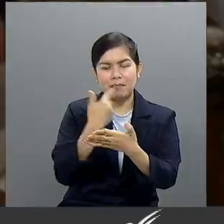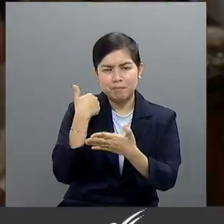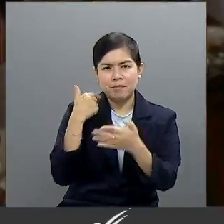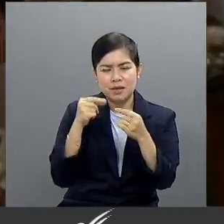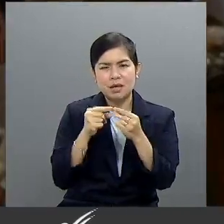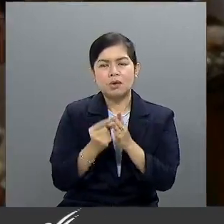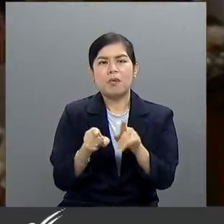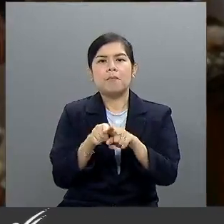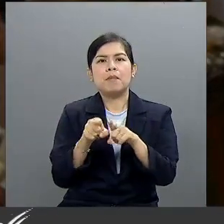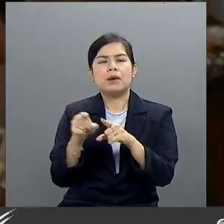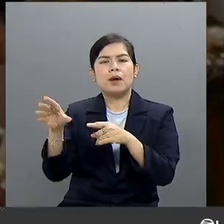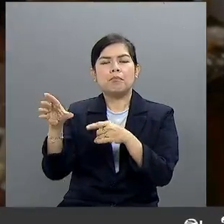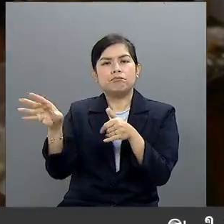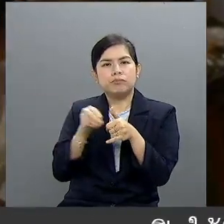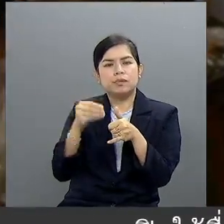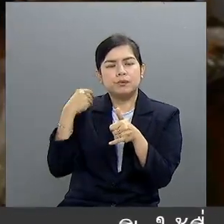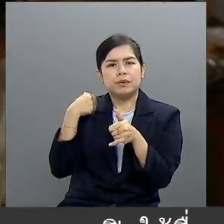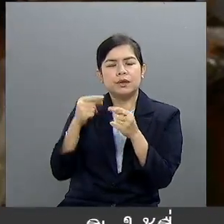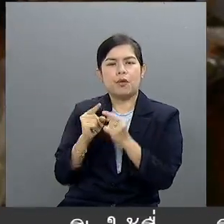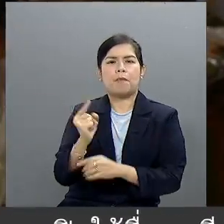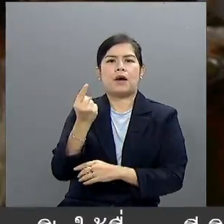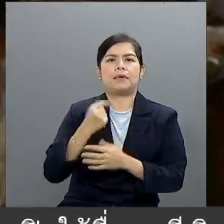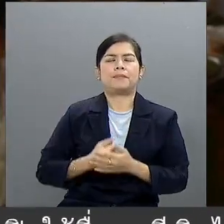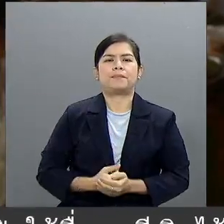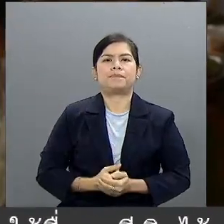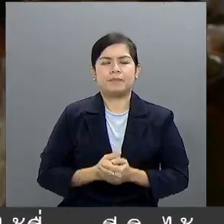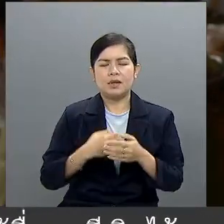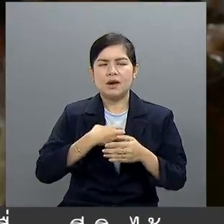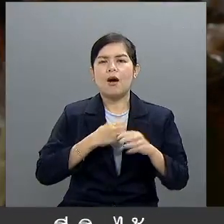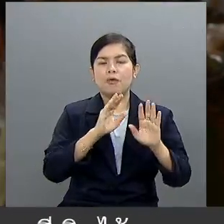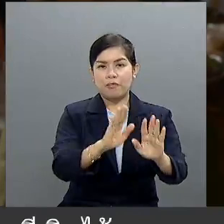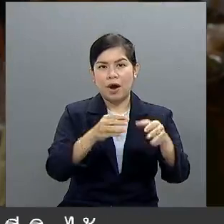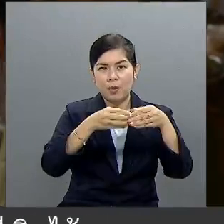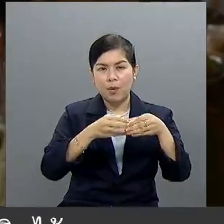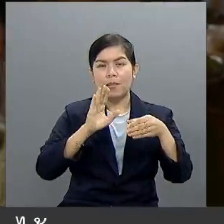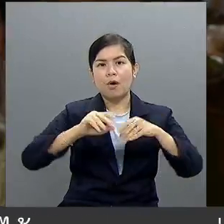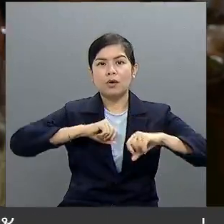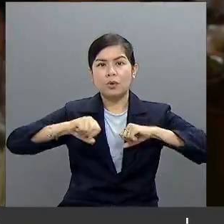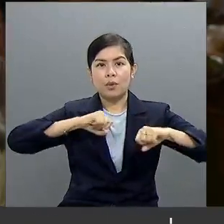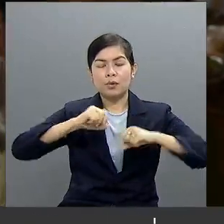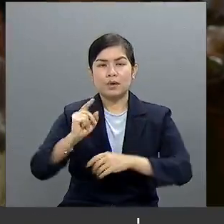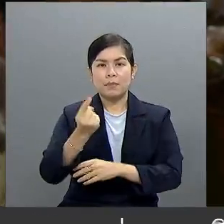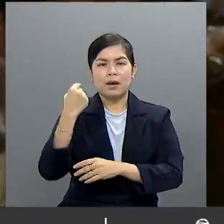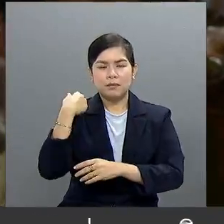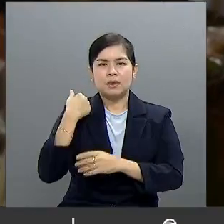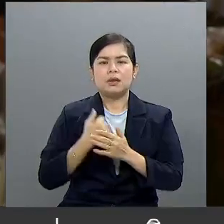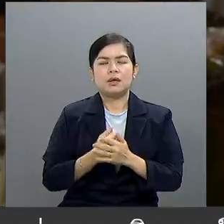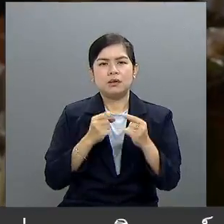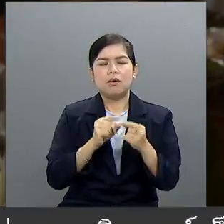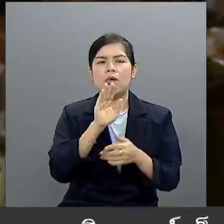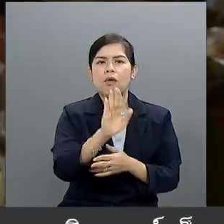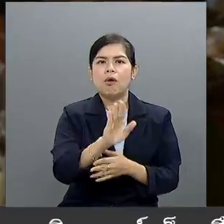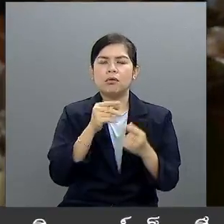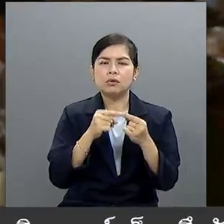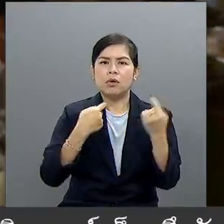ครับก็อยากฝากถึงคนรุ่นใหม่นะครับที่ไปสนใจพวกเครื่องดนตรีต่างชาติพวก ครื่องดนตรี